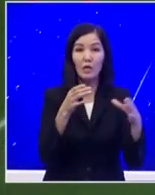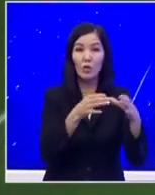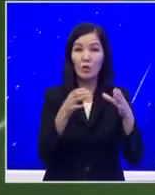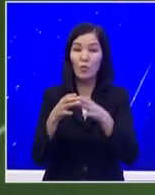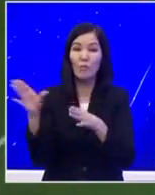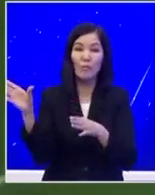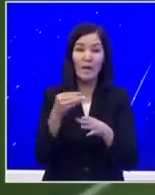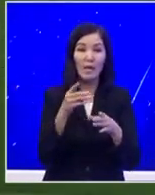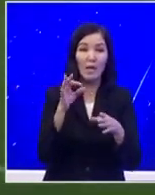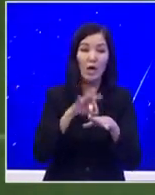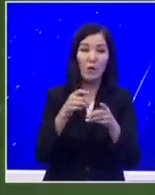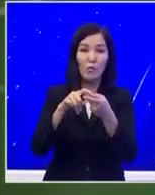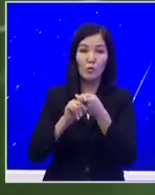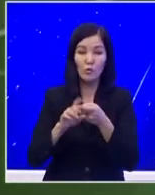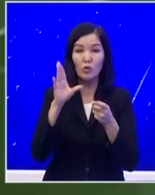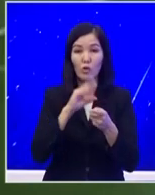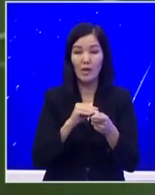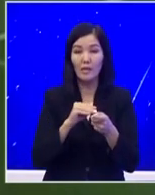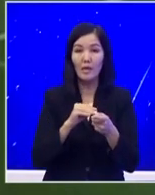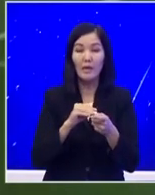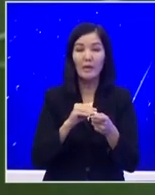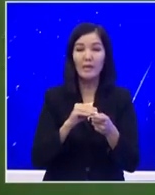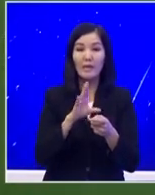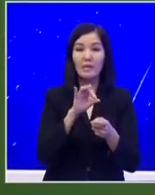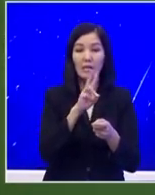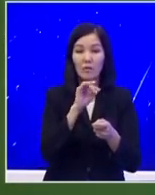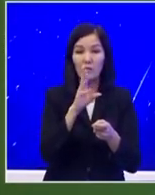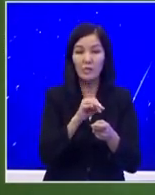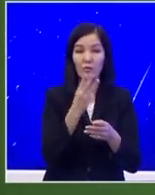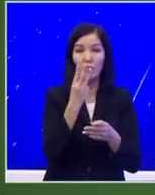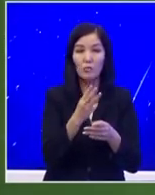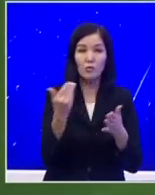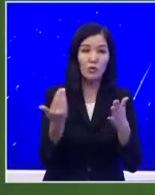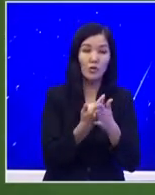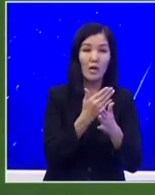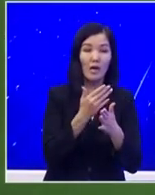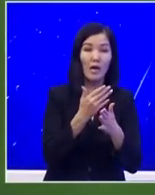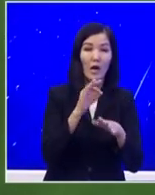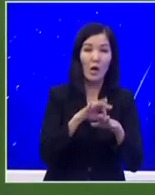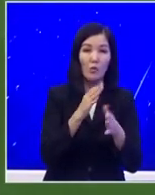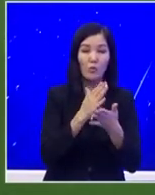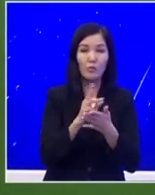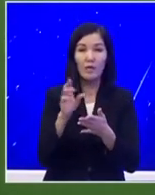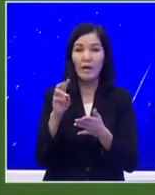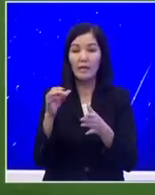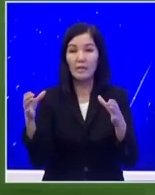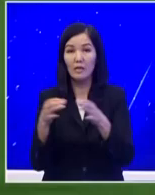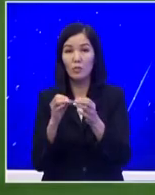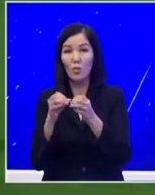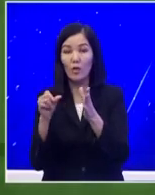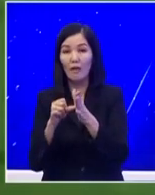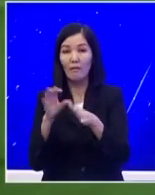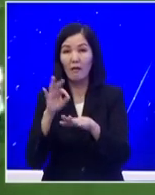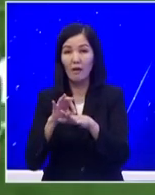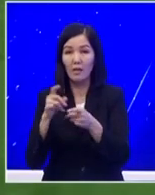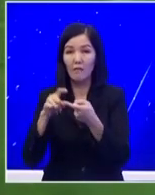жаппай инфекция жұқтыруына әкеліп соқты. Мәселен, Царско Селы командасында 3 жаңа жағдай тіркелсе, Қара теңіз ұжымында 16